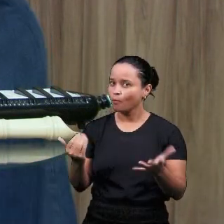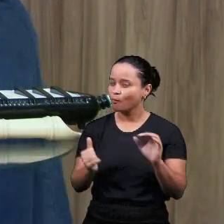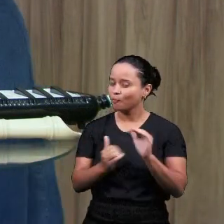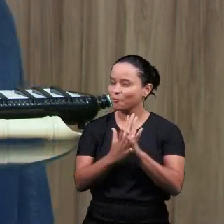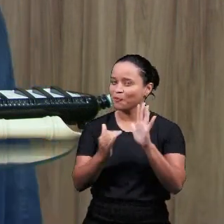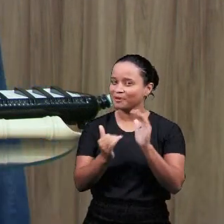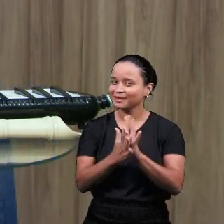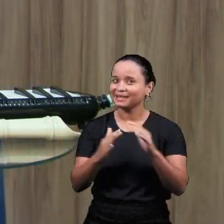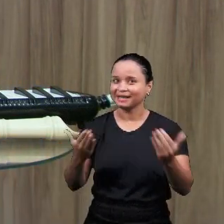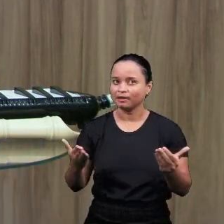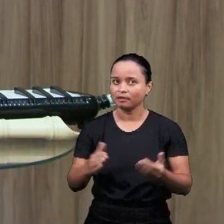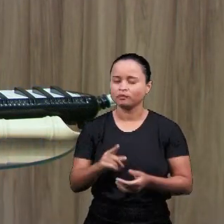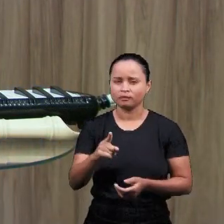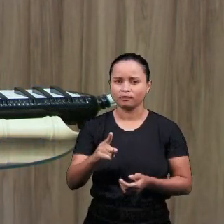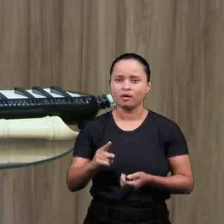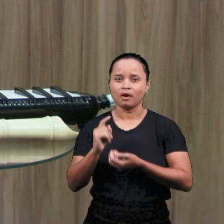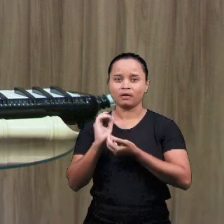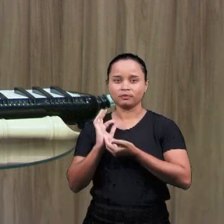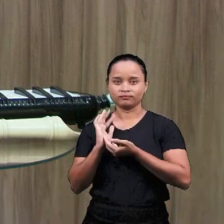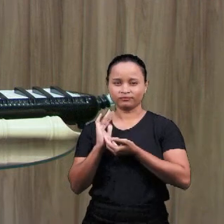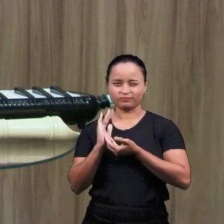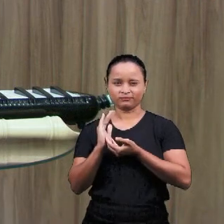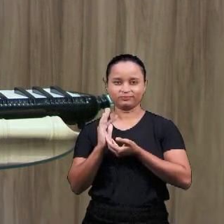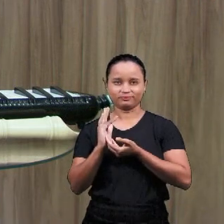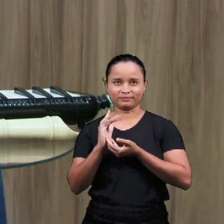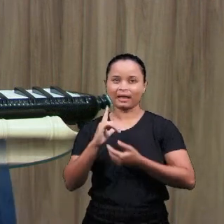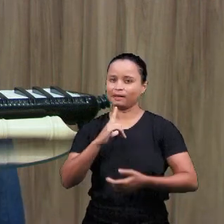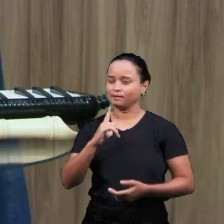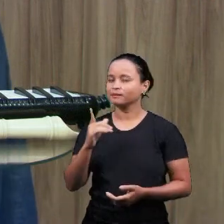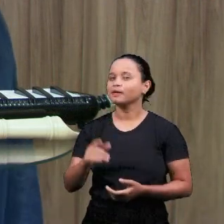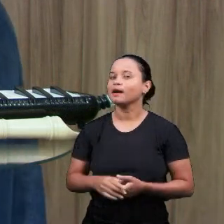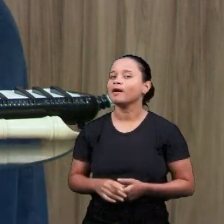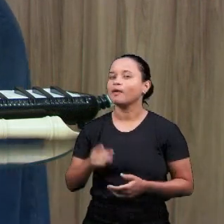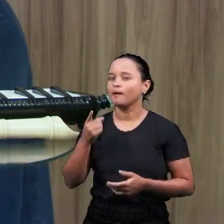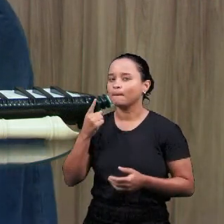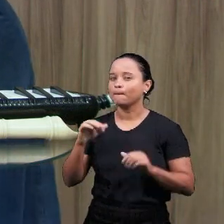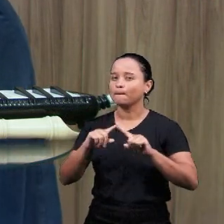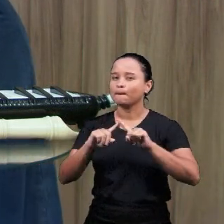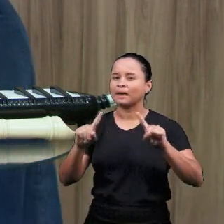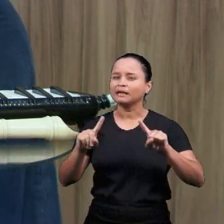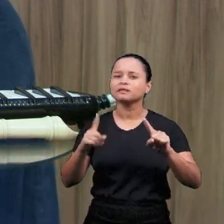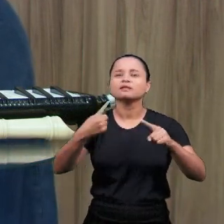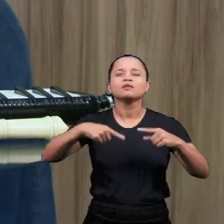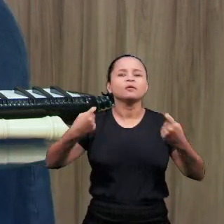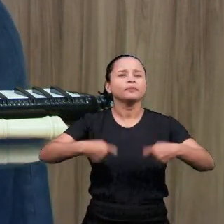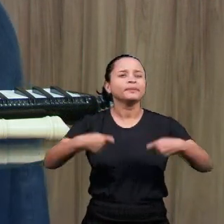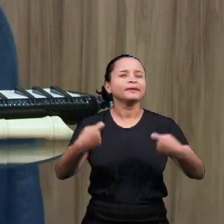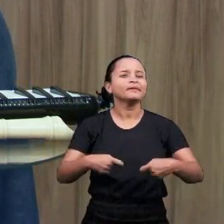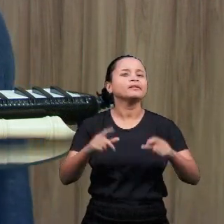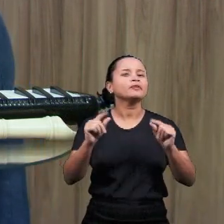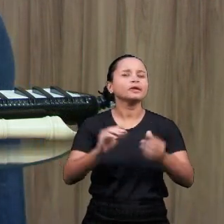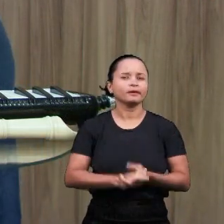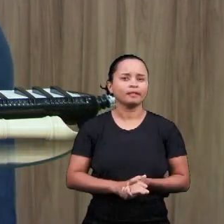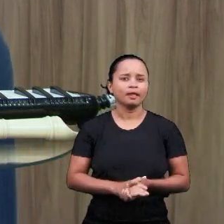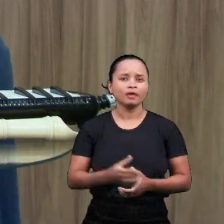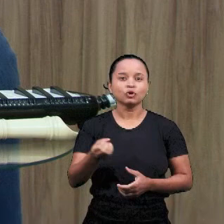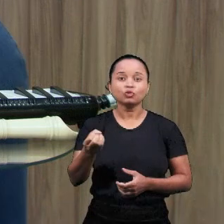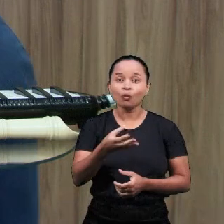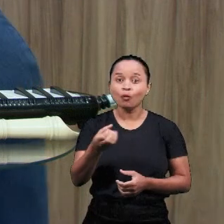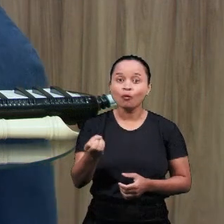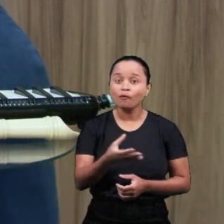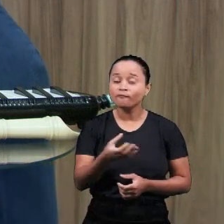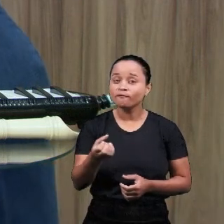lampe ». Mais pour cela, nous avons besoin d'apprendre une nouvelle gamme musicale.